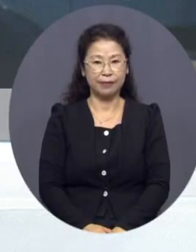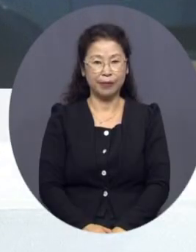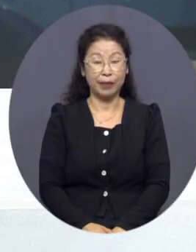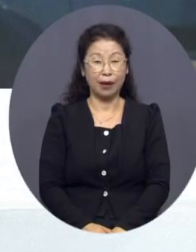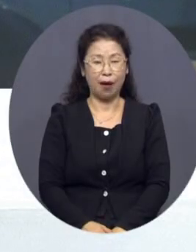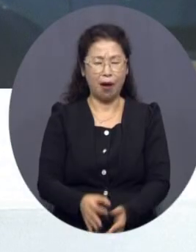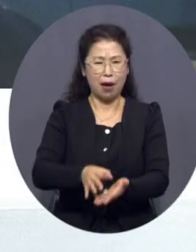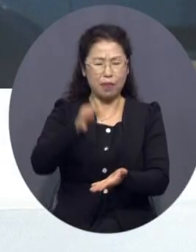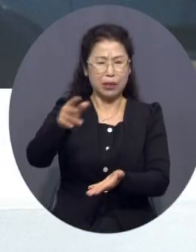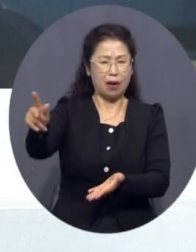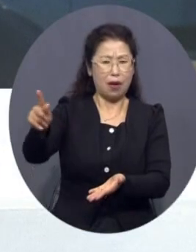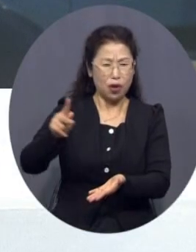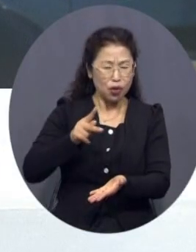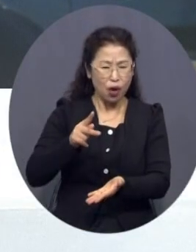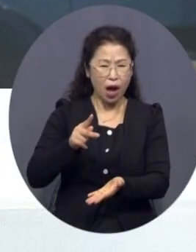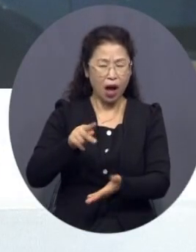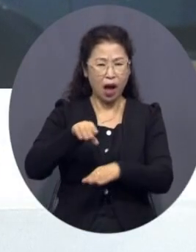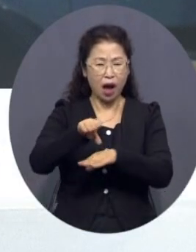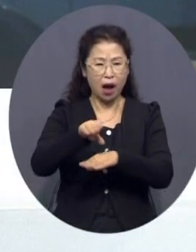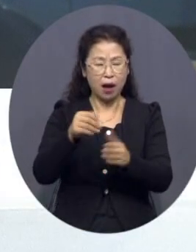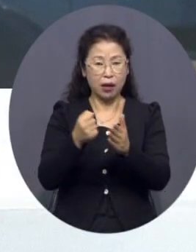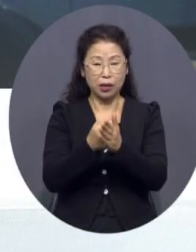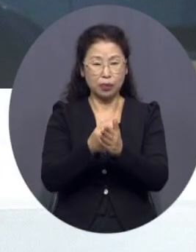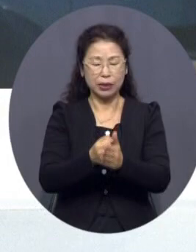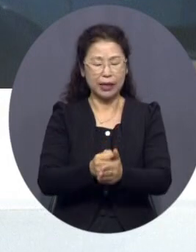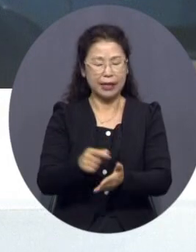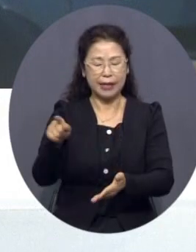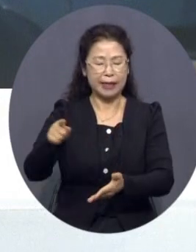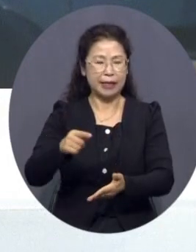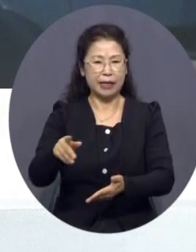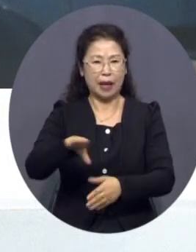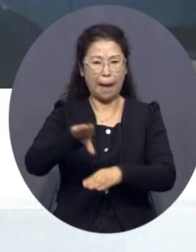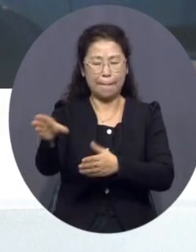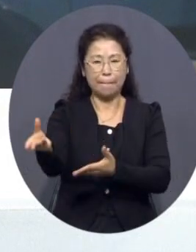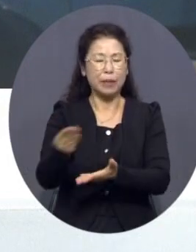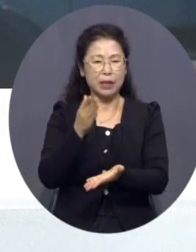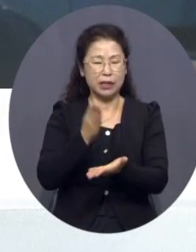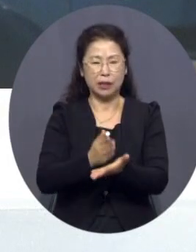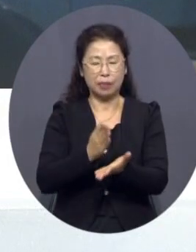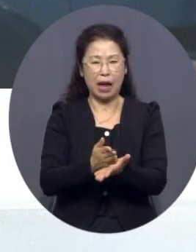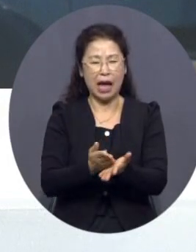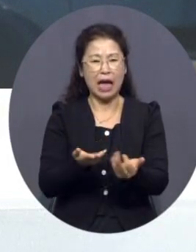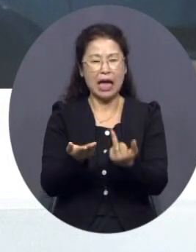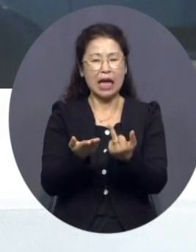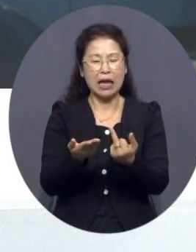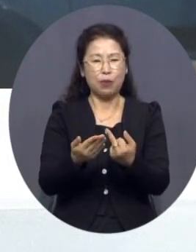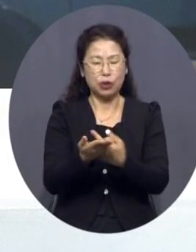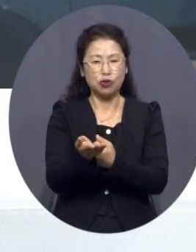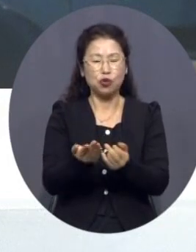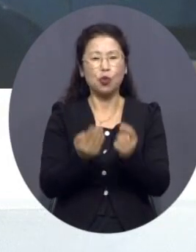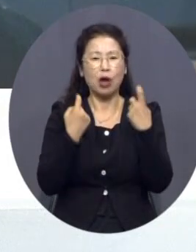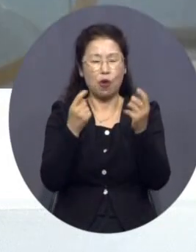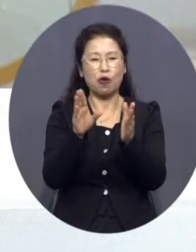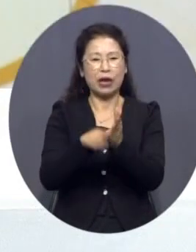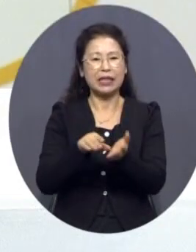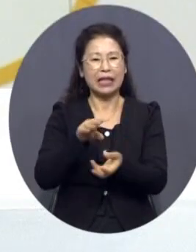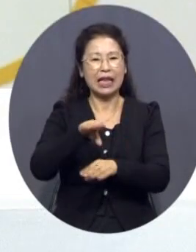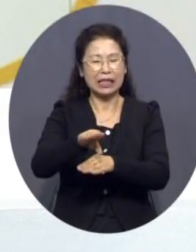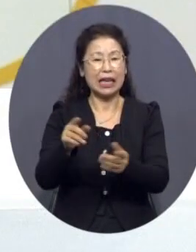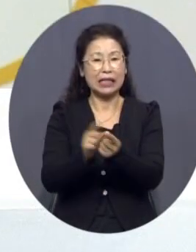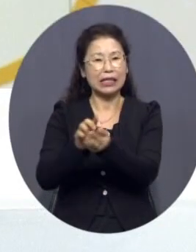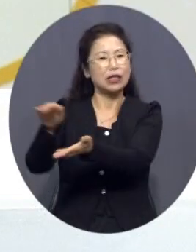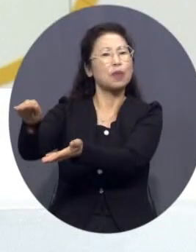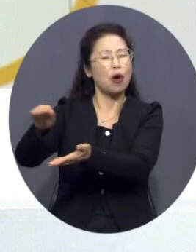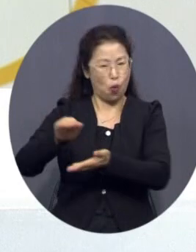요즘 비싼 렌터카 요금 때문에 차를 직접 가져와 제주를 여행하는 관광객들이 늘고 있는데요. 이 차를